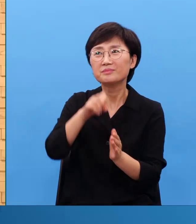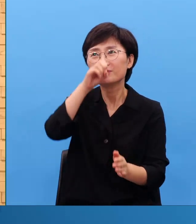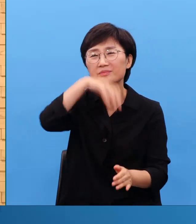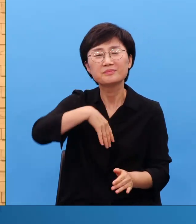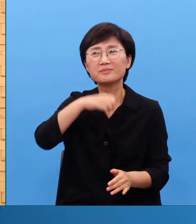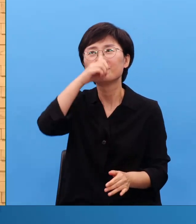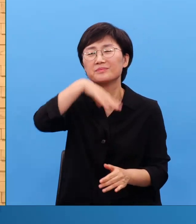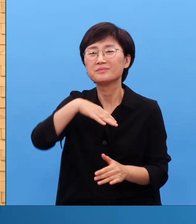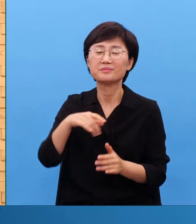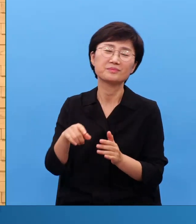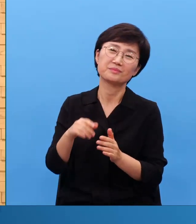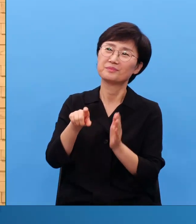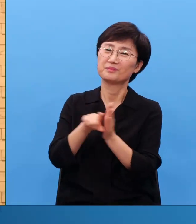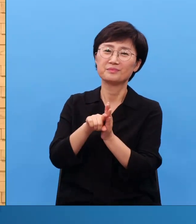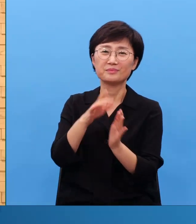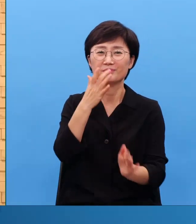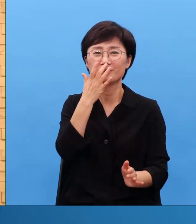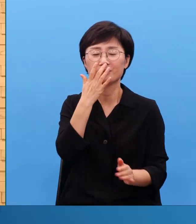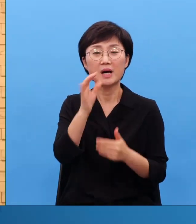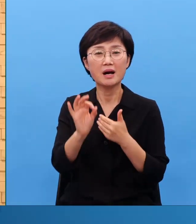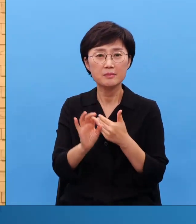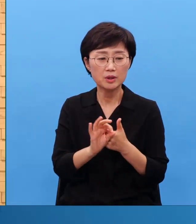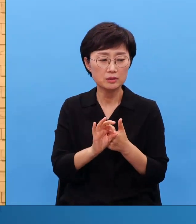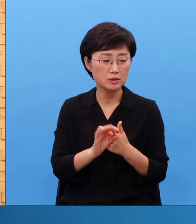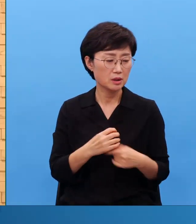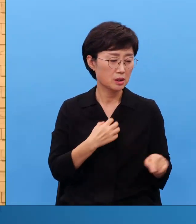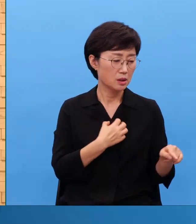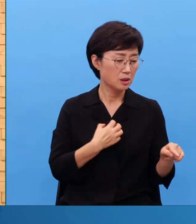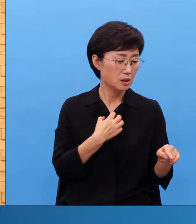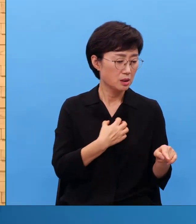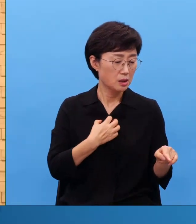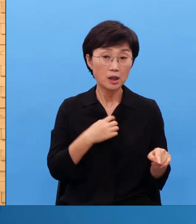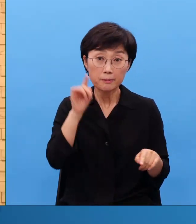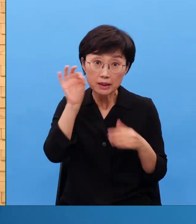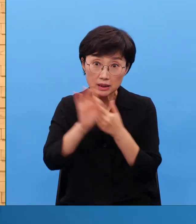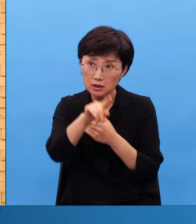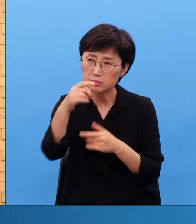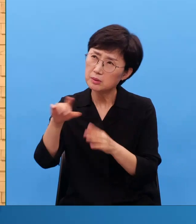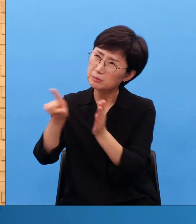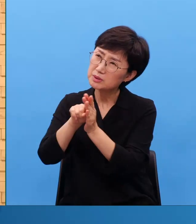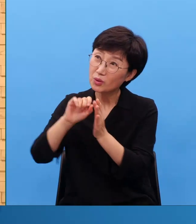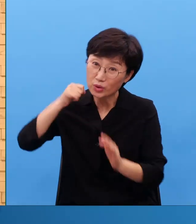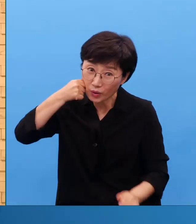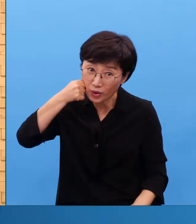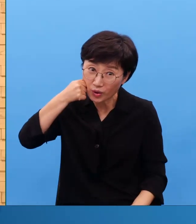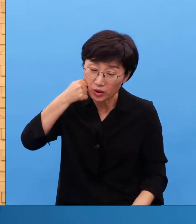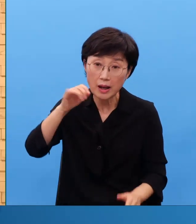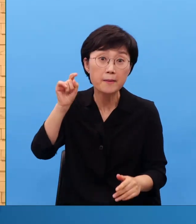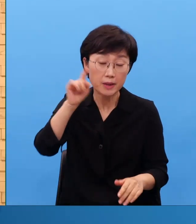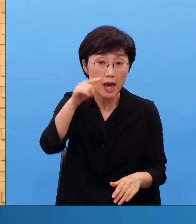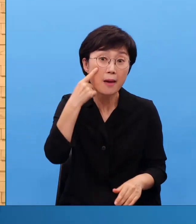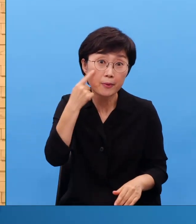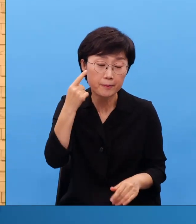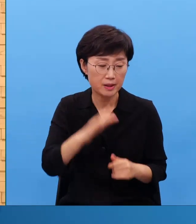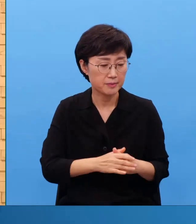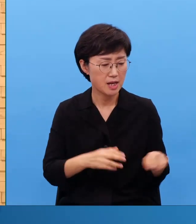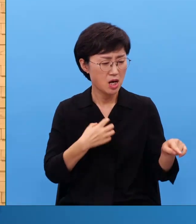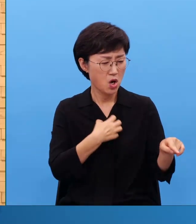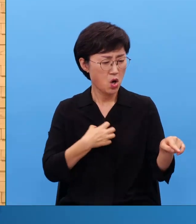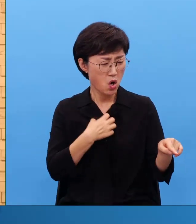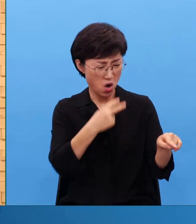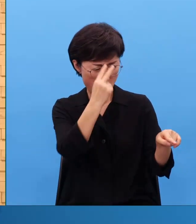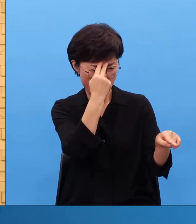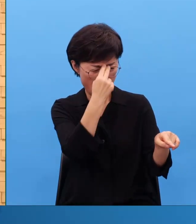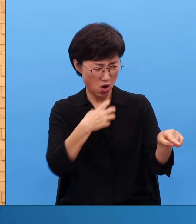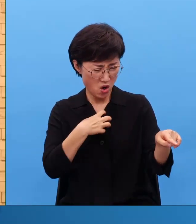여러분이 계속해서 근심되는 것만 한번 연구해 보세요. Now, if you do not believe in this, may you go and analyze and really research what's going to happen if you worry